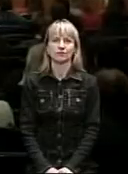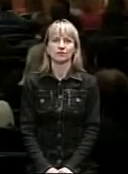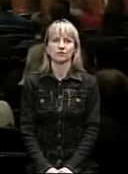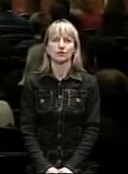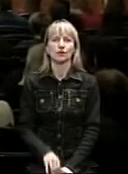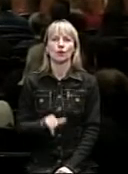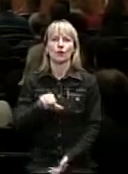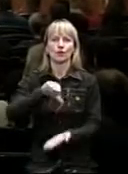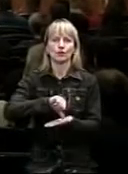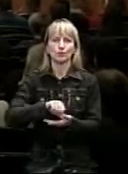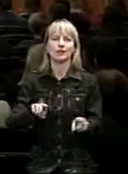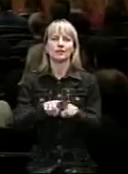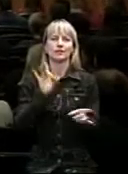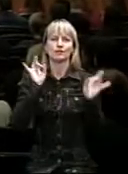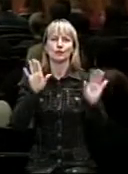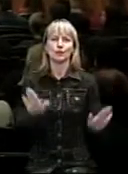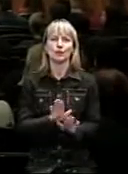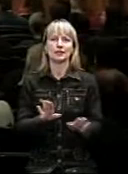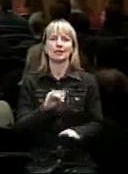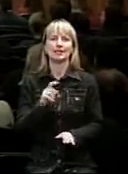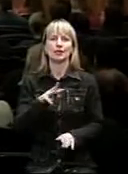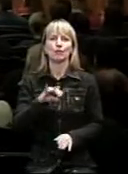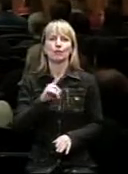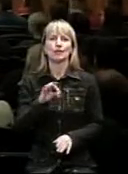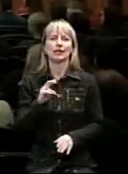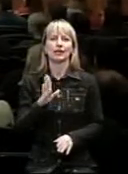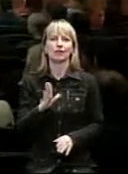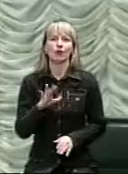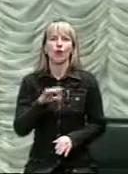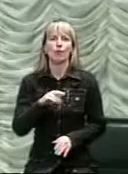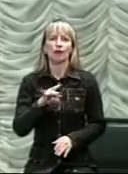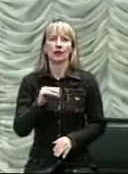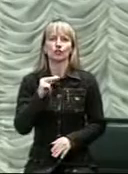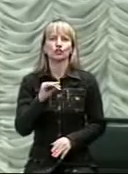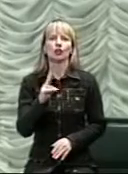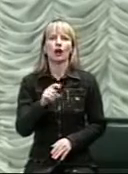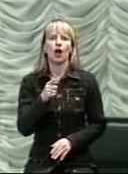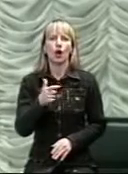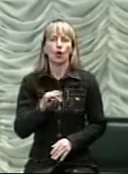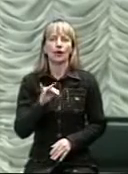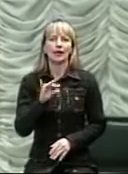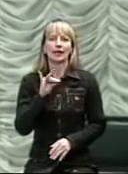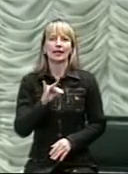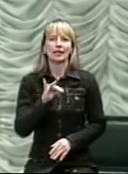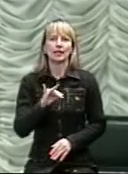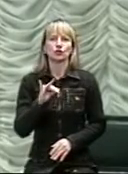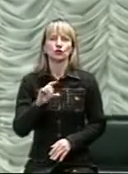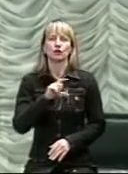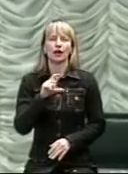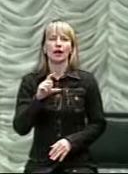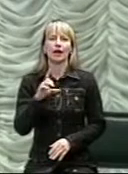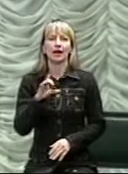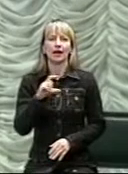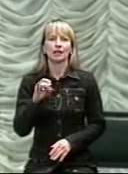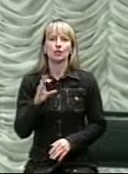У постановці також звучать пісні із мюзиклів «Привид опери», «Чикаго» та рок-опер «Ісус Христос суперзірка» та «Юнона